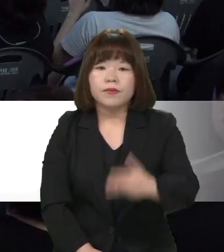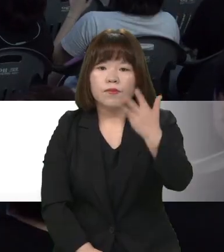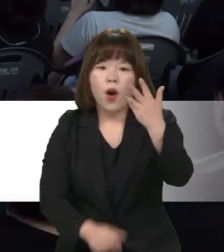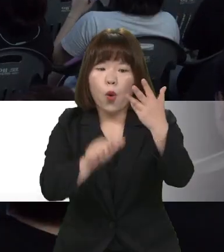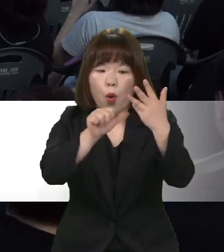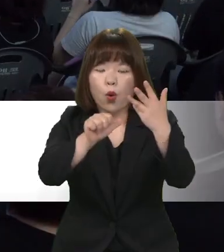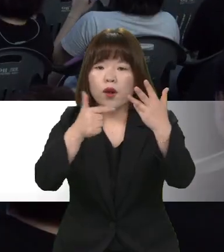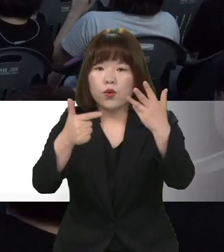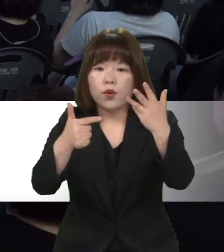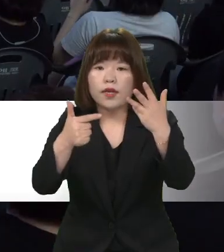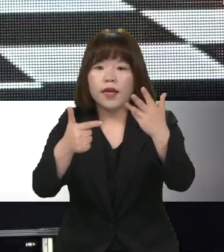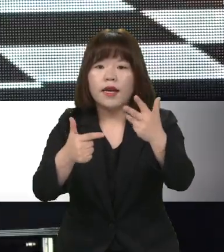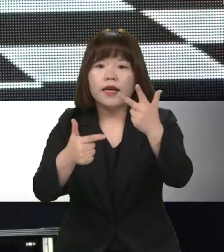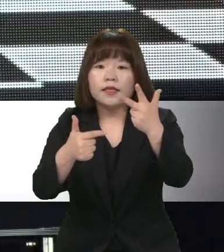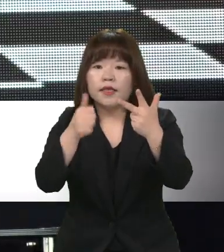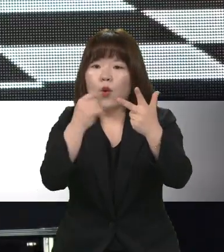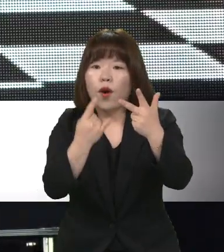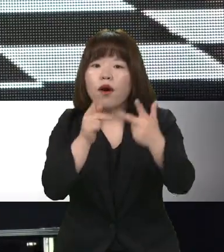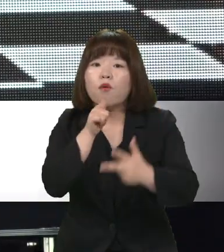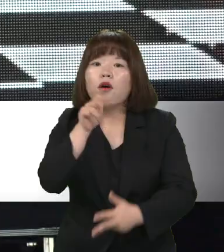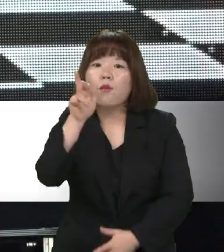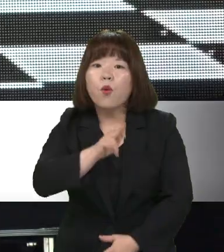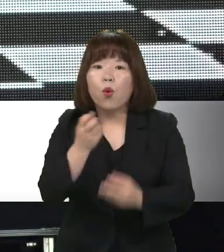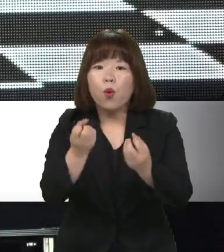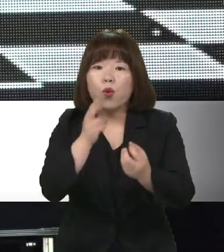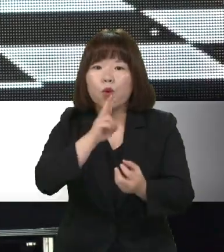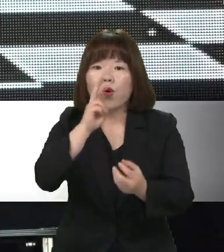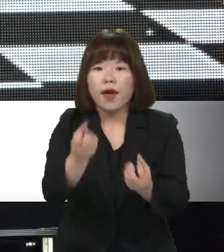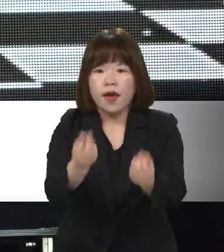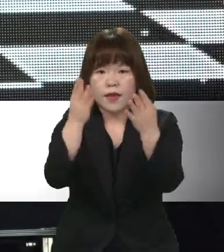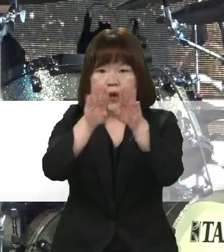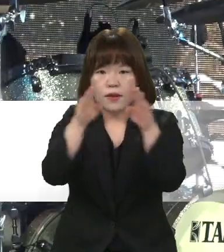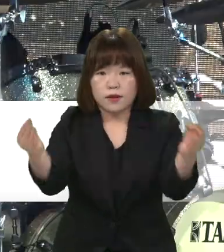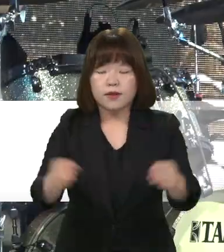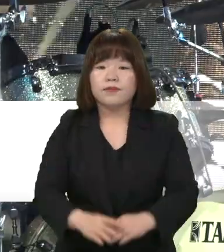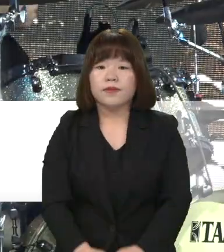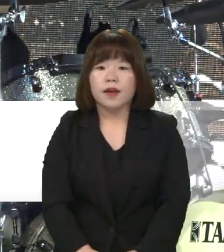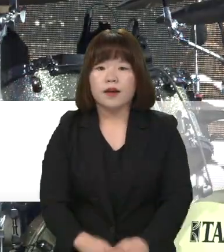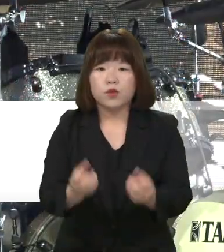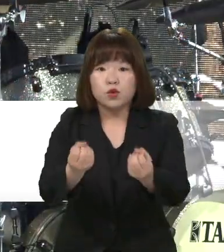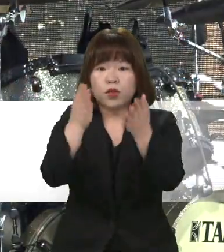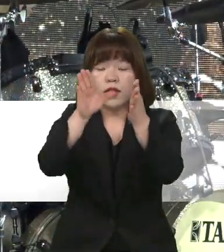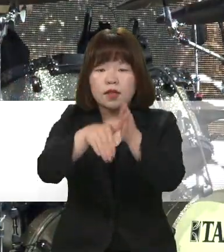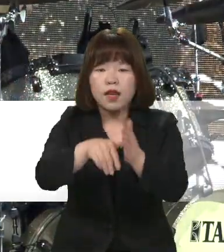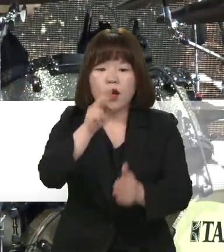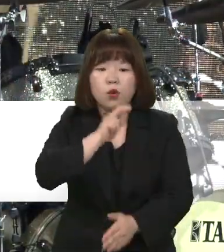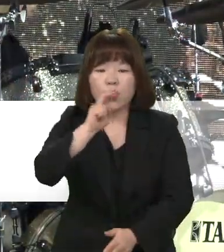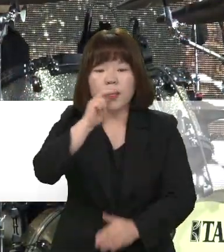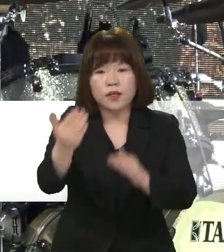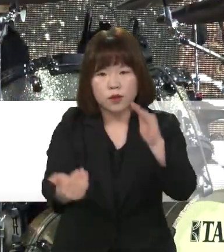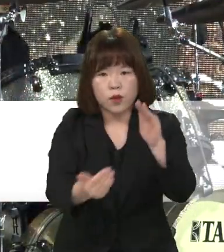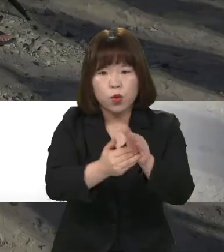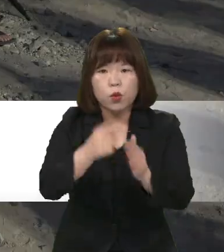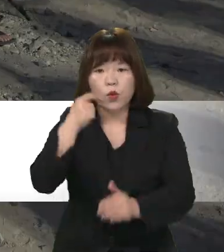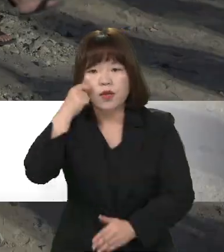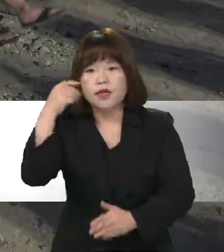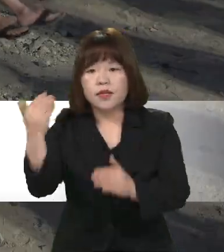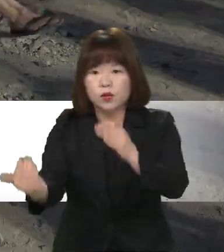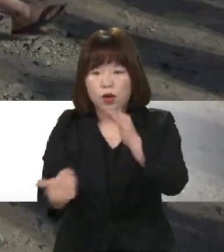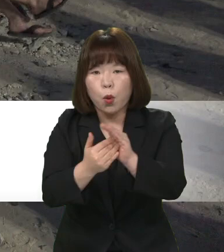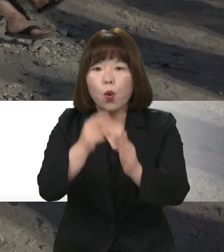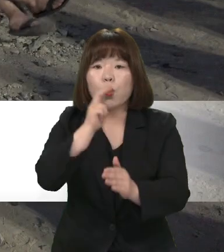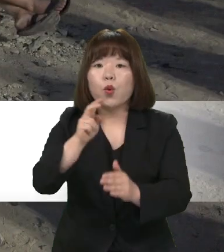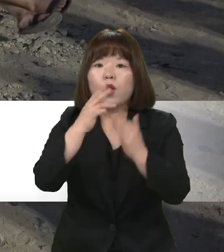지난 5일과 6일 이틀간 제출해 월포 락 페스티벌이 개최되었습니다 이번 축제에서는 음악성과 대중성을 겸비한